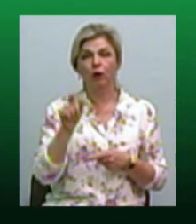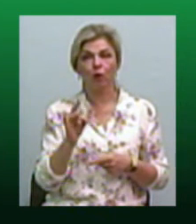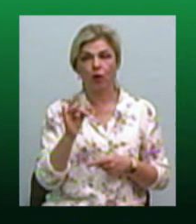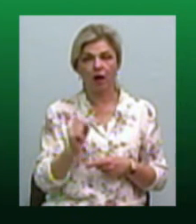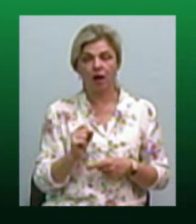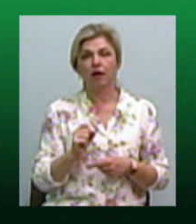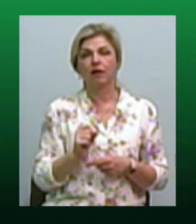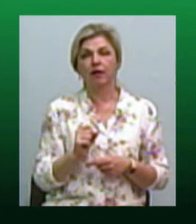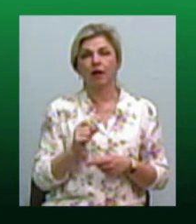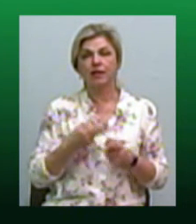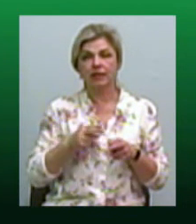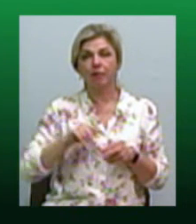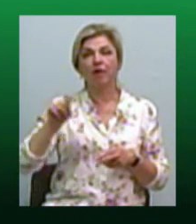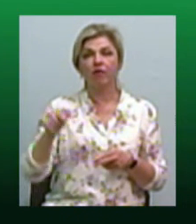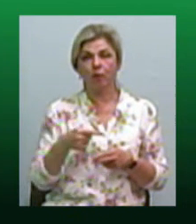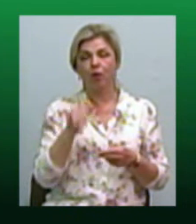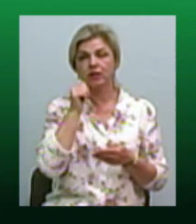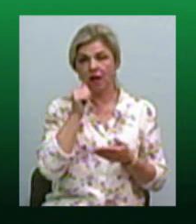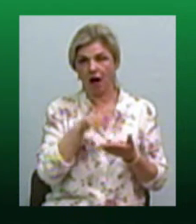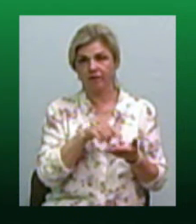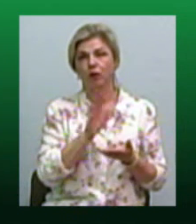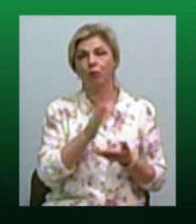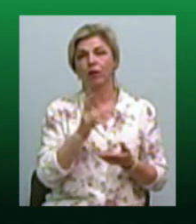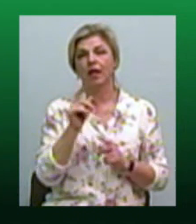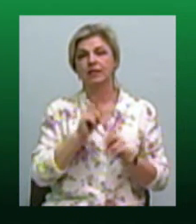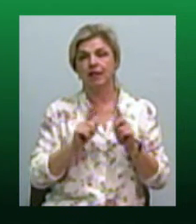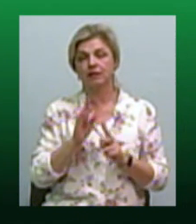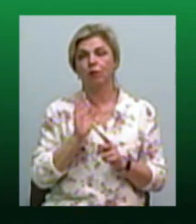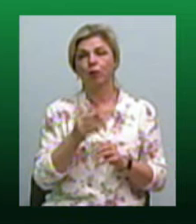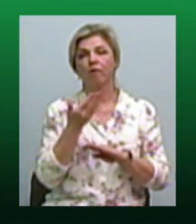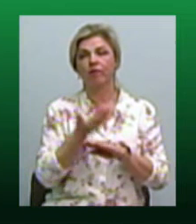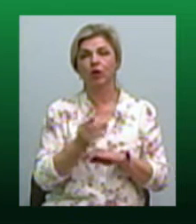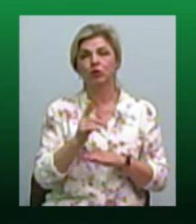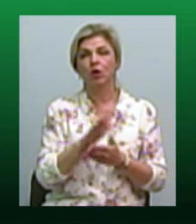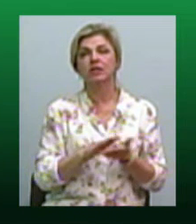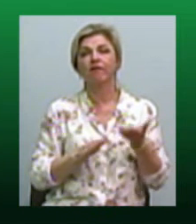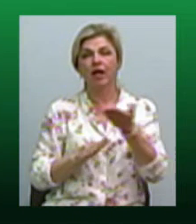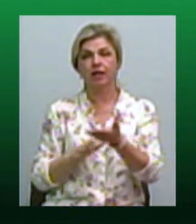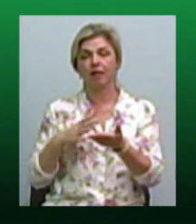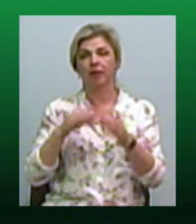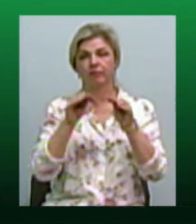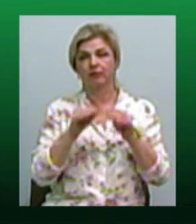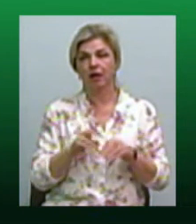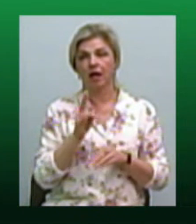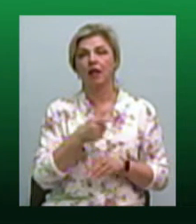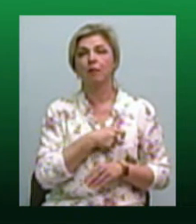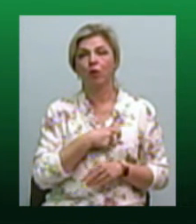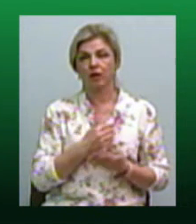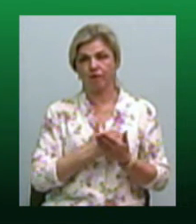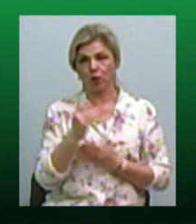Абрамової, зі своїми вимогами вони завтра будуть на сесії і будуть вимагати, аби звернення депутати склали до депутатів Верховної Ради.